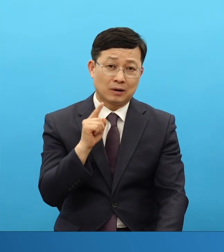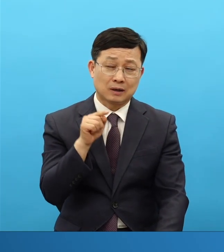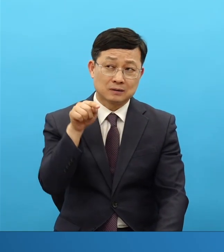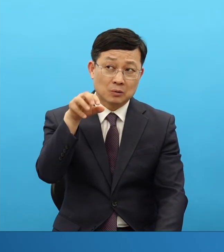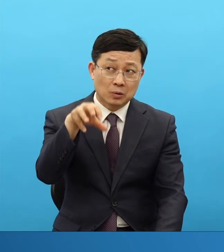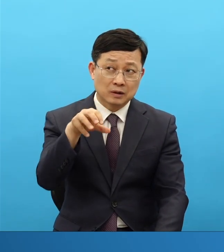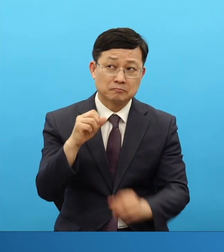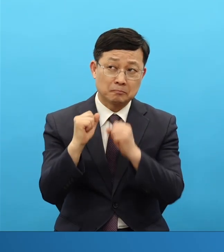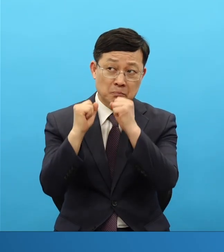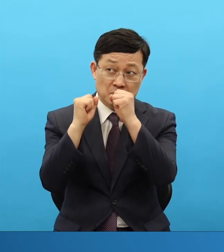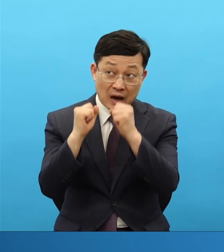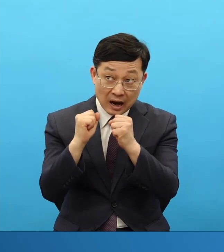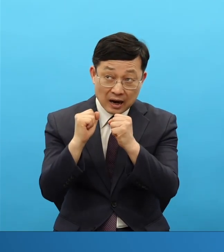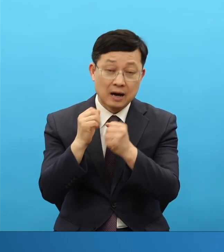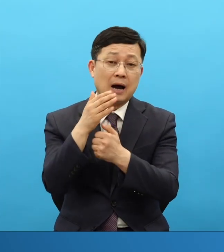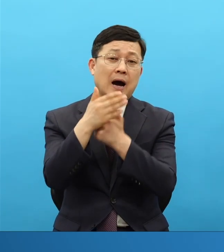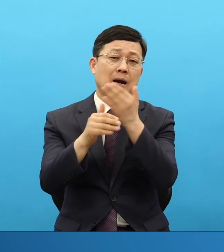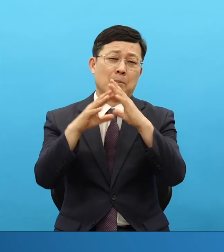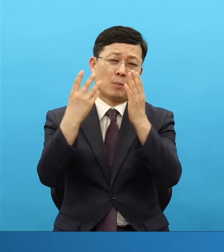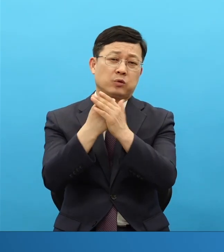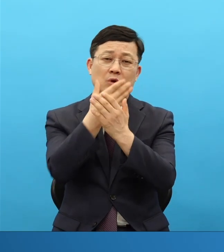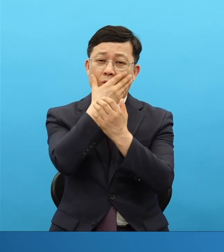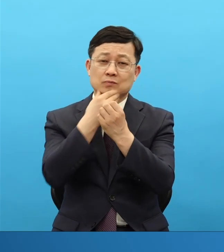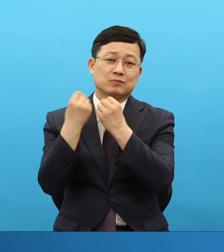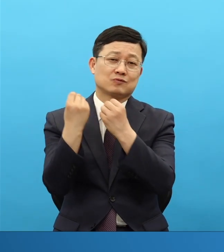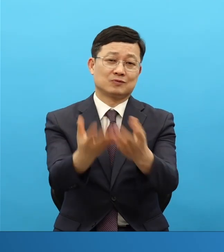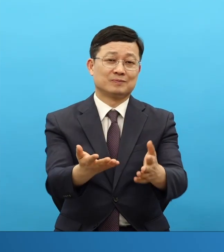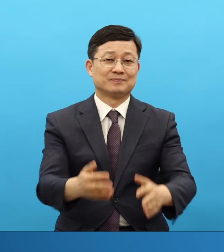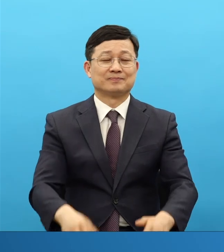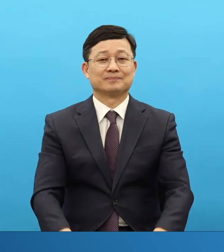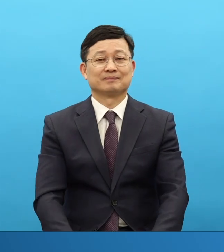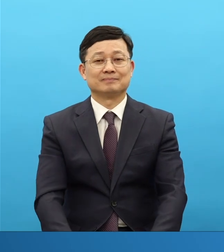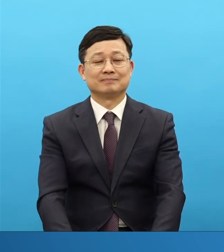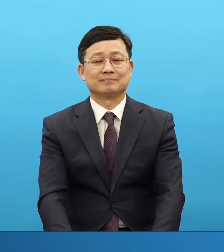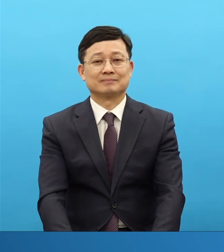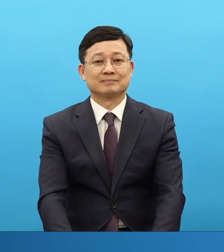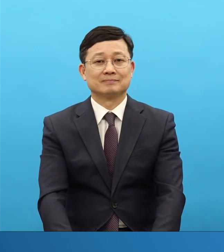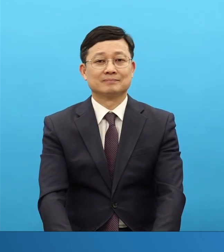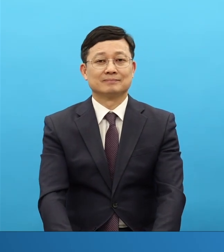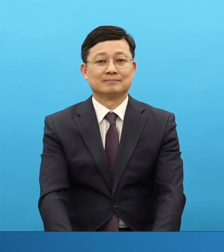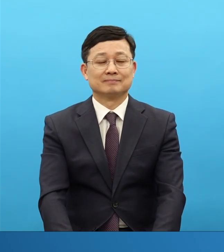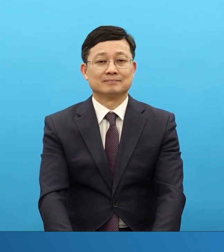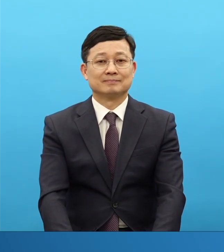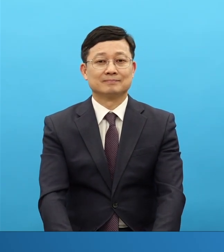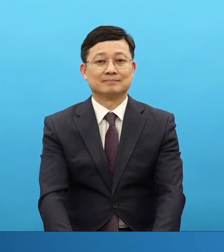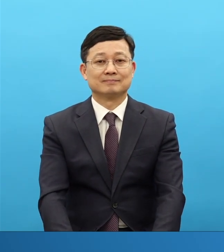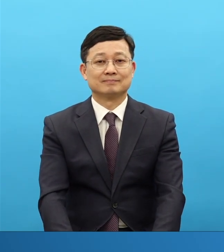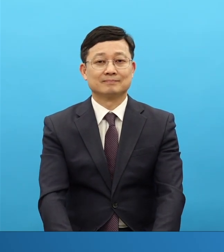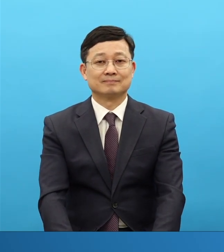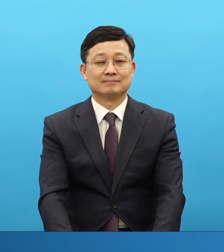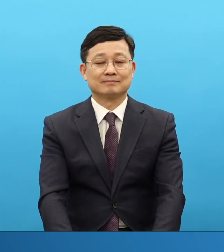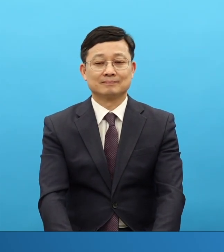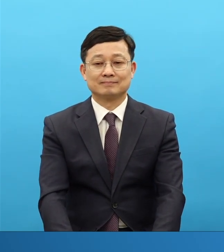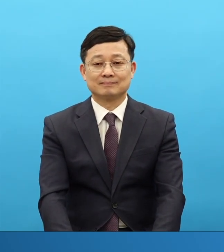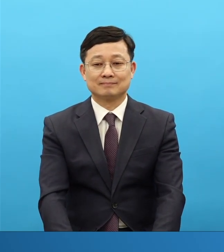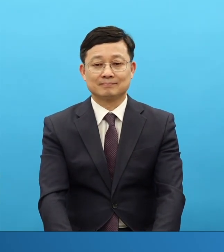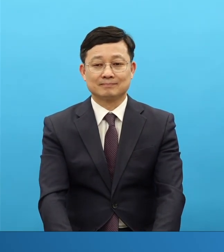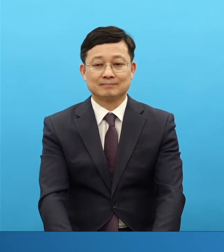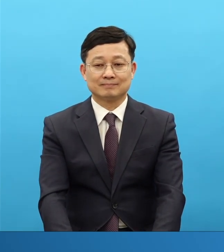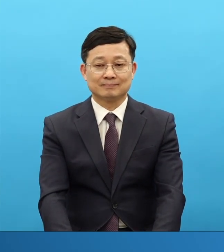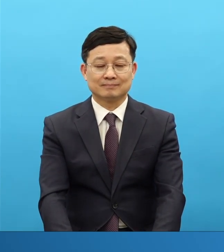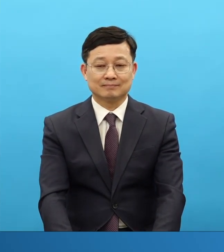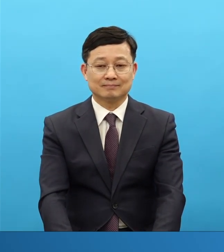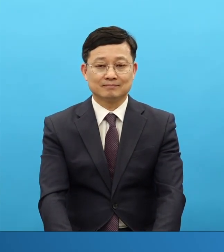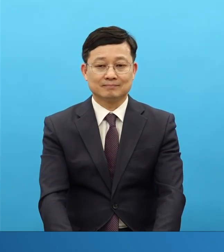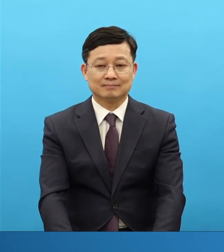하나님은 모든 것을 다 줄 And so 것이다. answer not about asking for this and getting that. That if you are in the place of answers, God will bring you everything. 그러니까 And